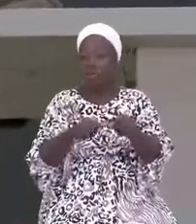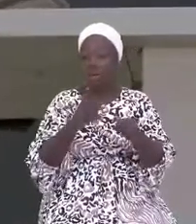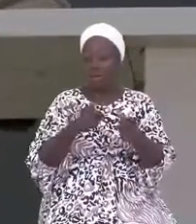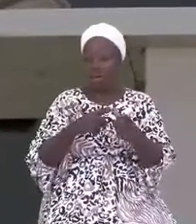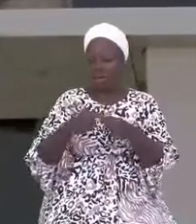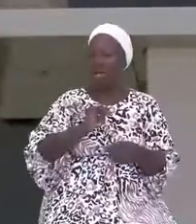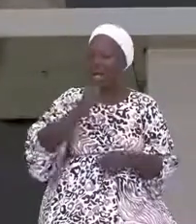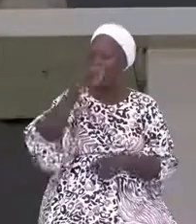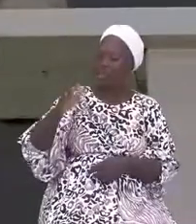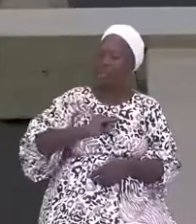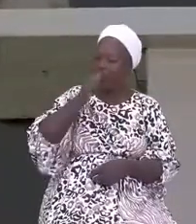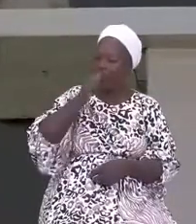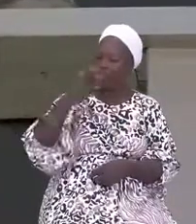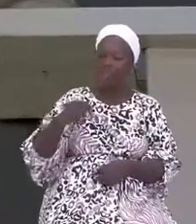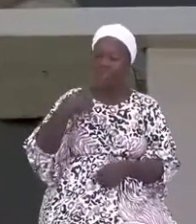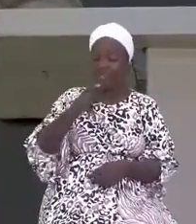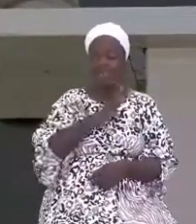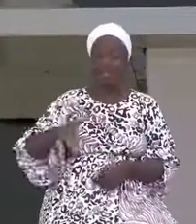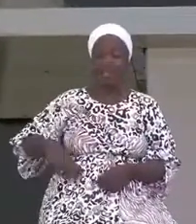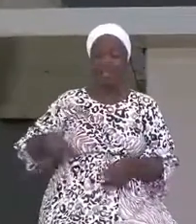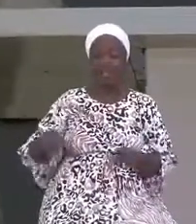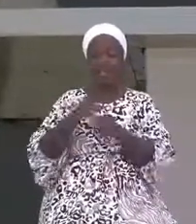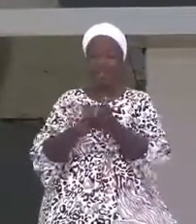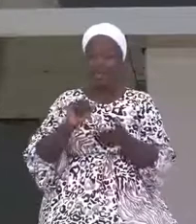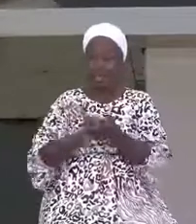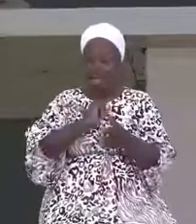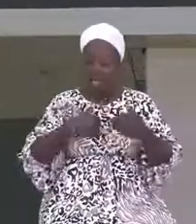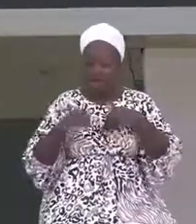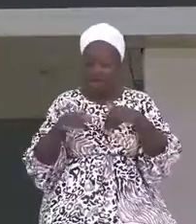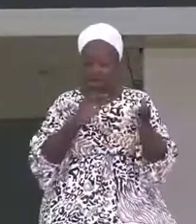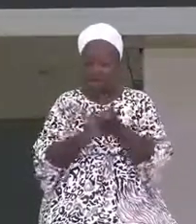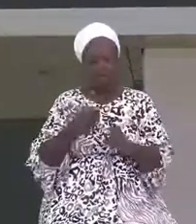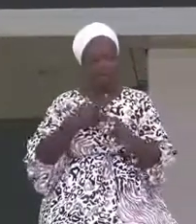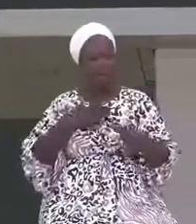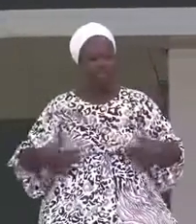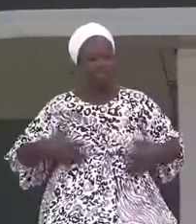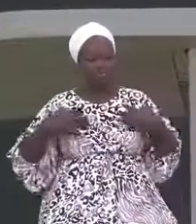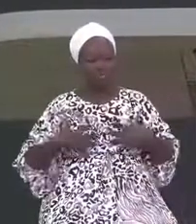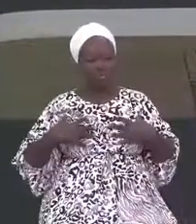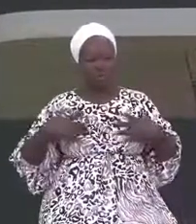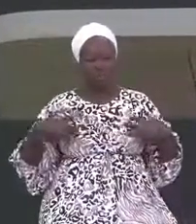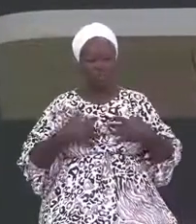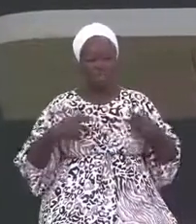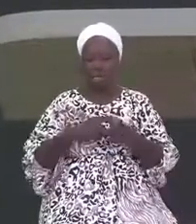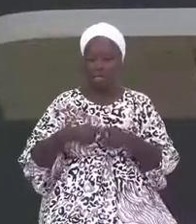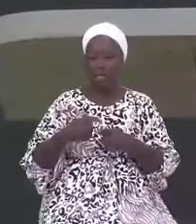oh je suis là j'ai fait si j'ai fait cela depuis ma jeunesse et quand